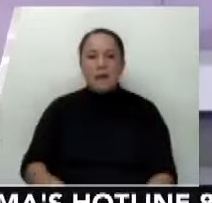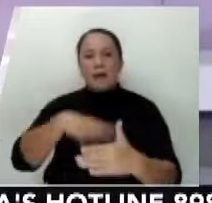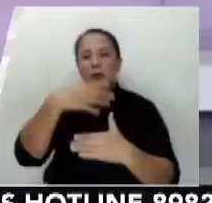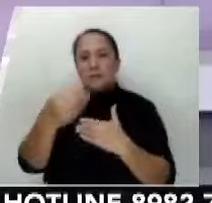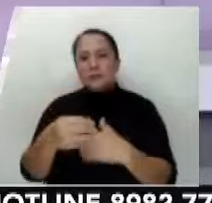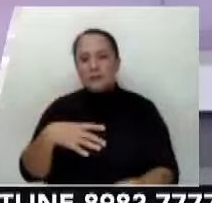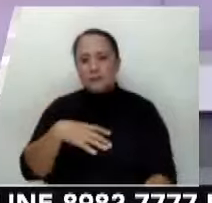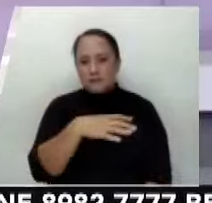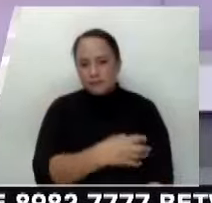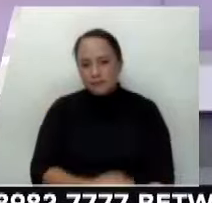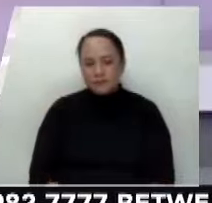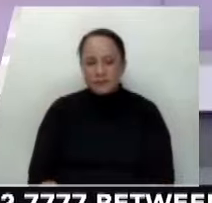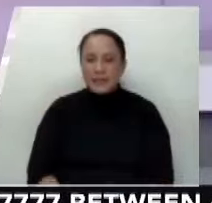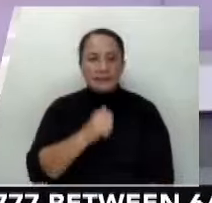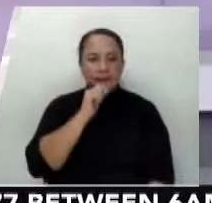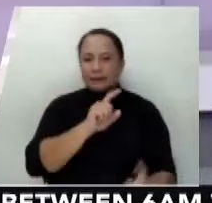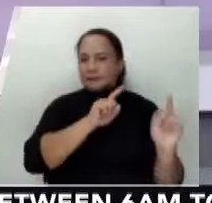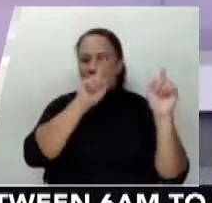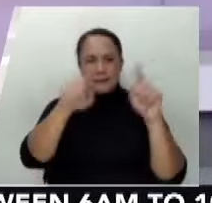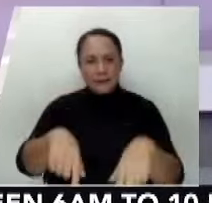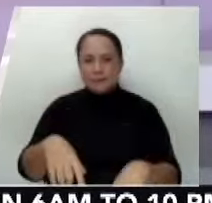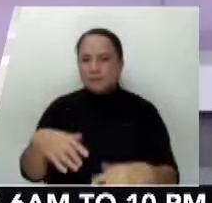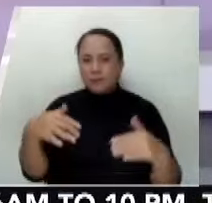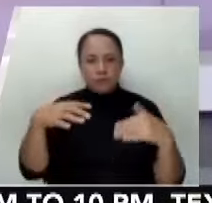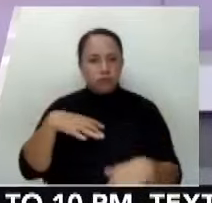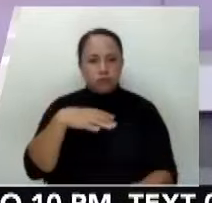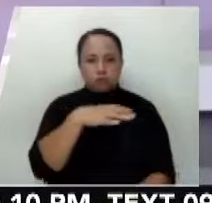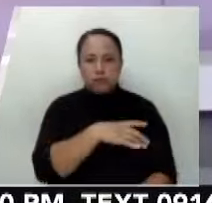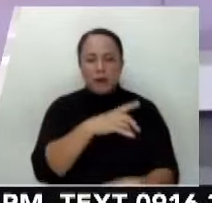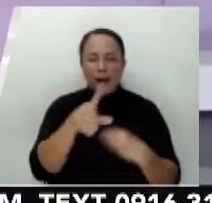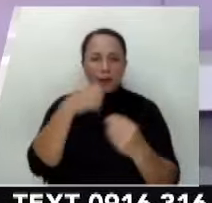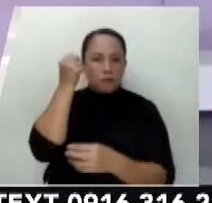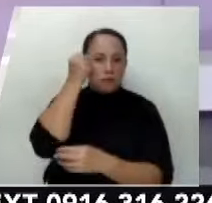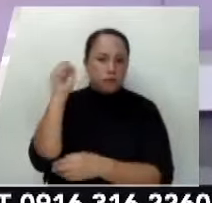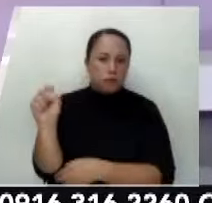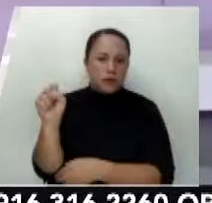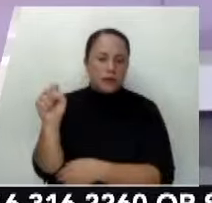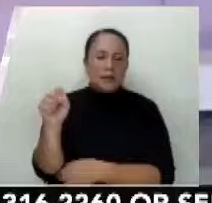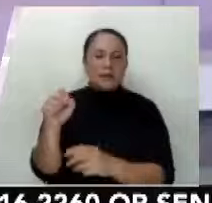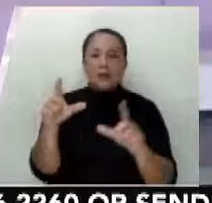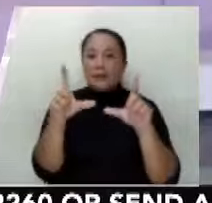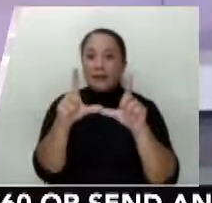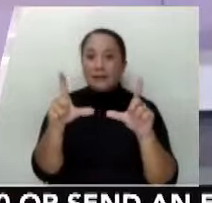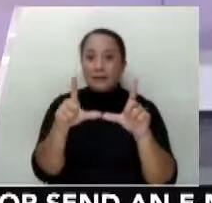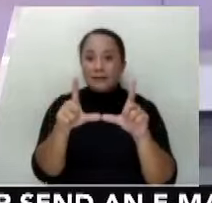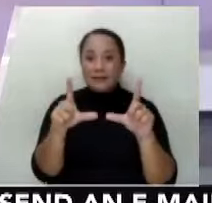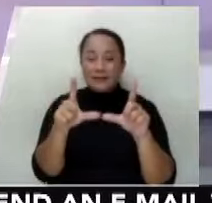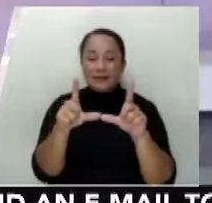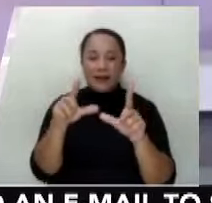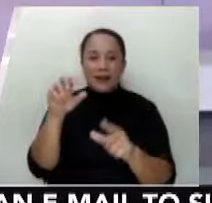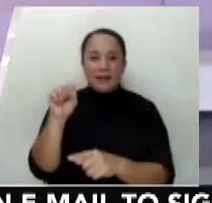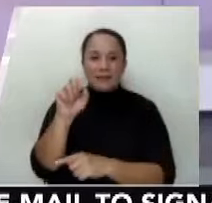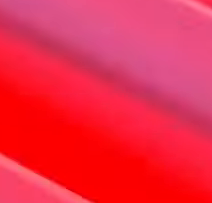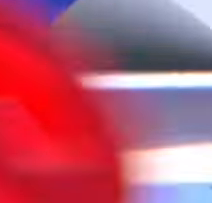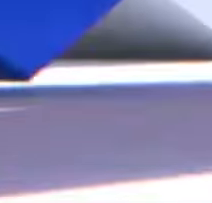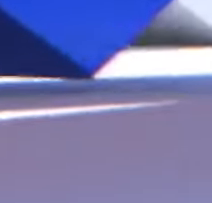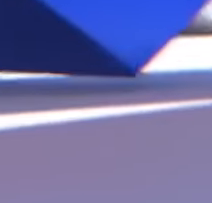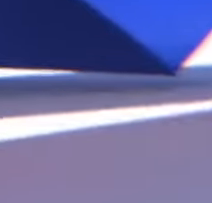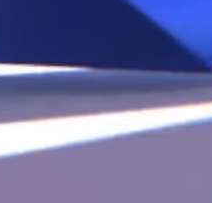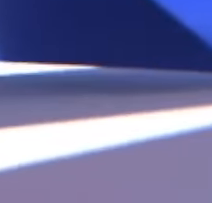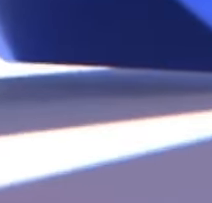raw siya dadalo sa pagdinig ng camera bukas kaay saoy paglabag sa prangkisa ng smni nakatutok si mav